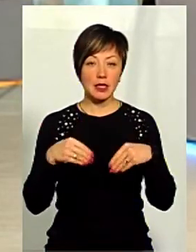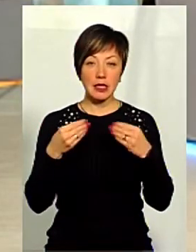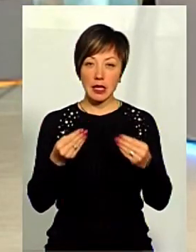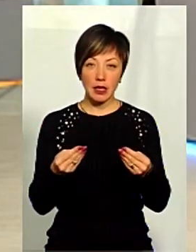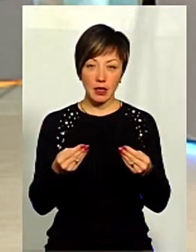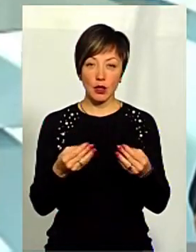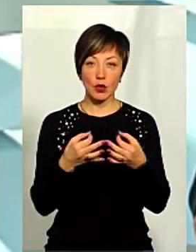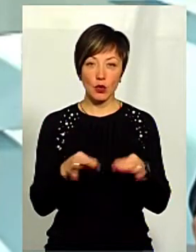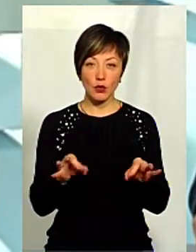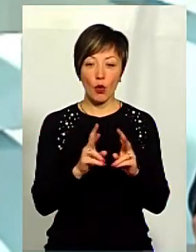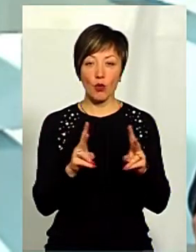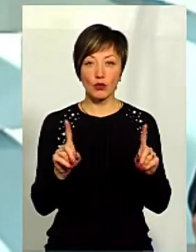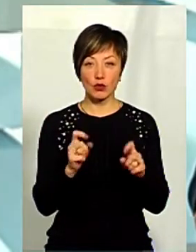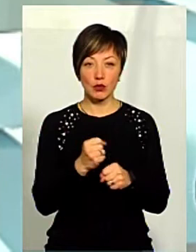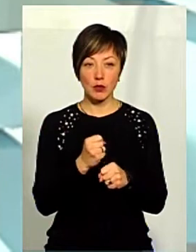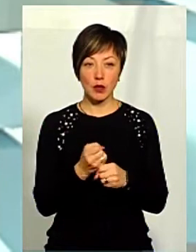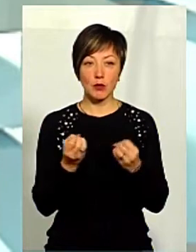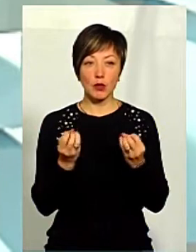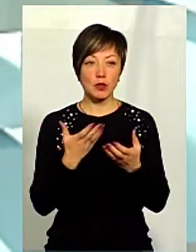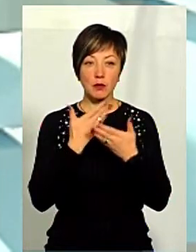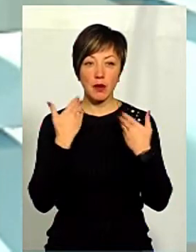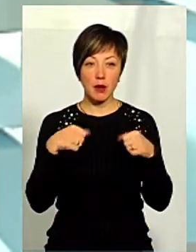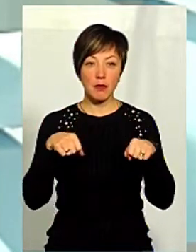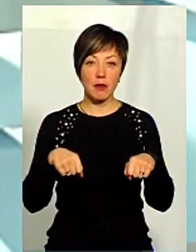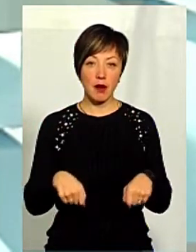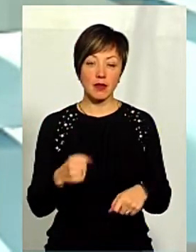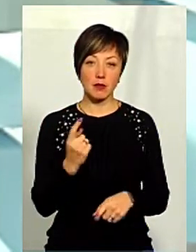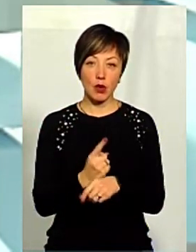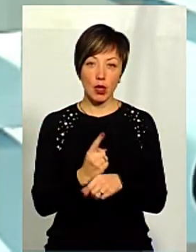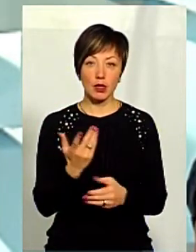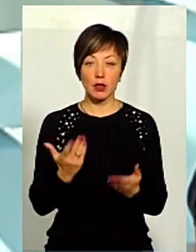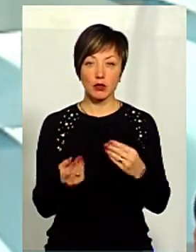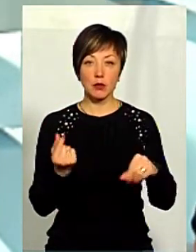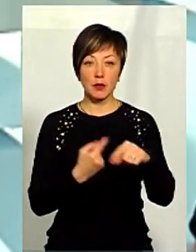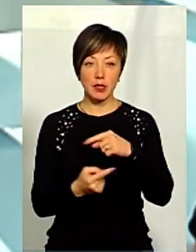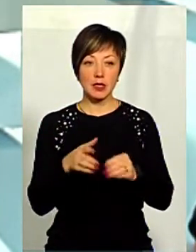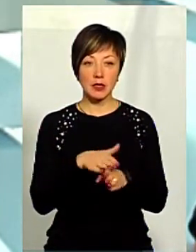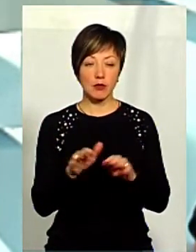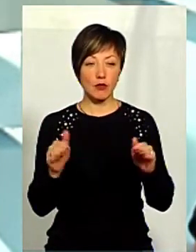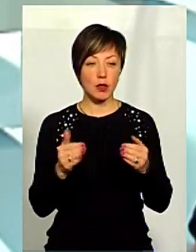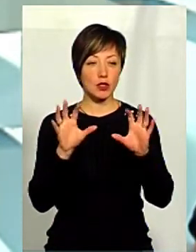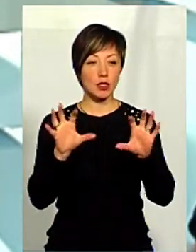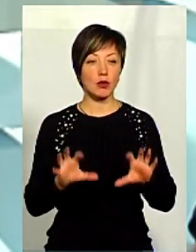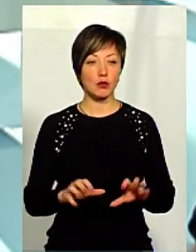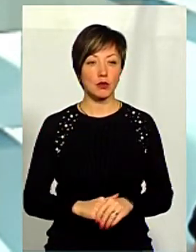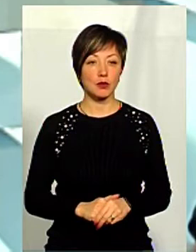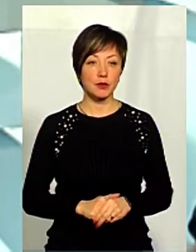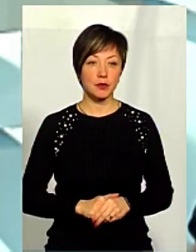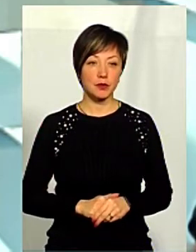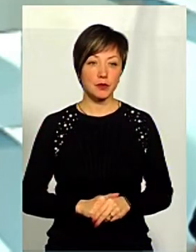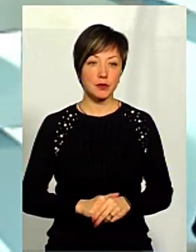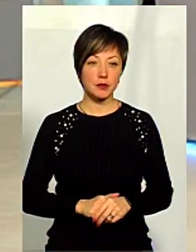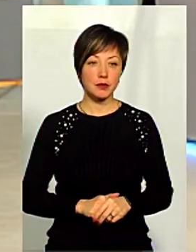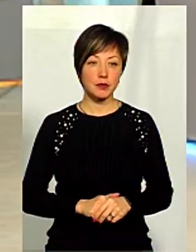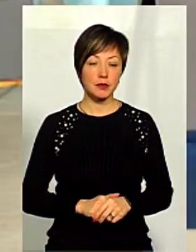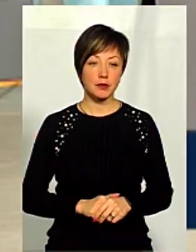згідно цього положення, дозволу кому щось робити. Ми просто не маємо права забороняти, якщо підприємці здійснюють в межах існуючої законодавчої